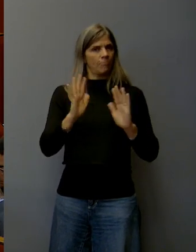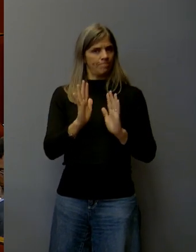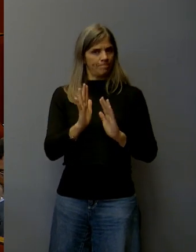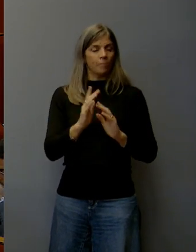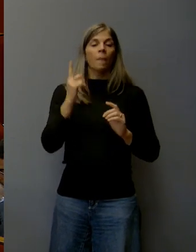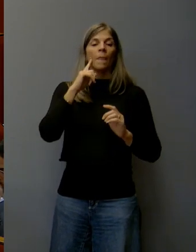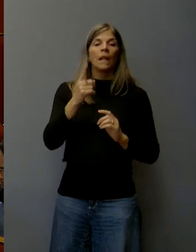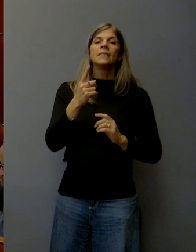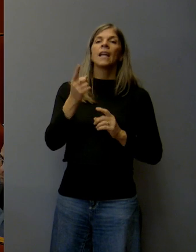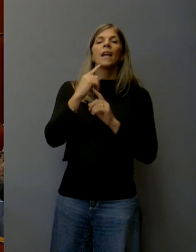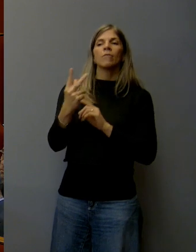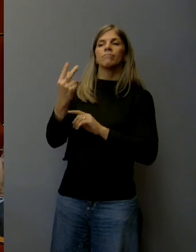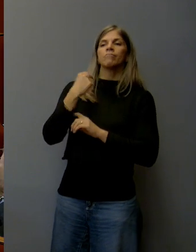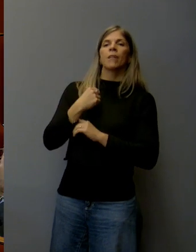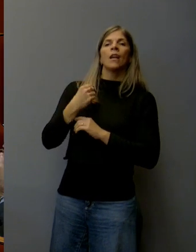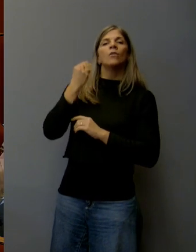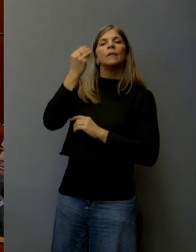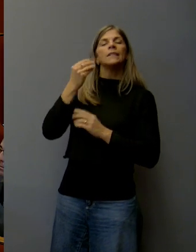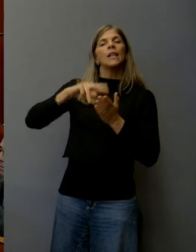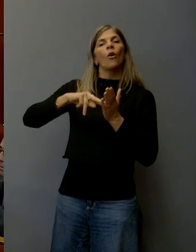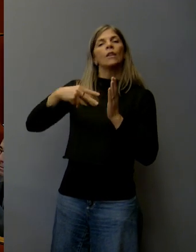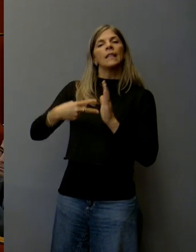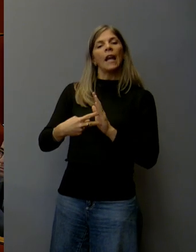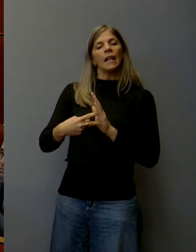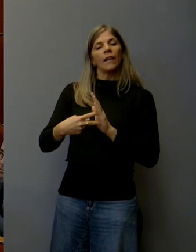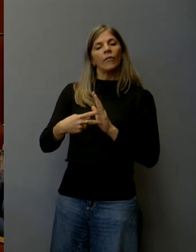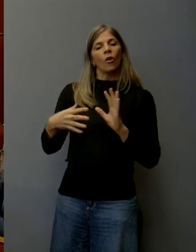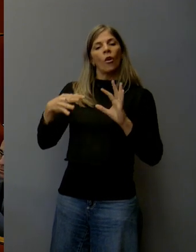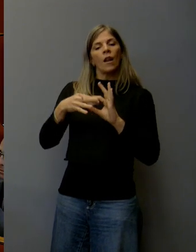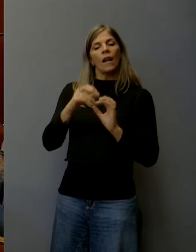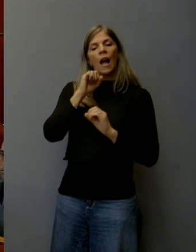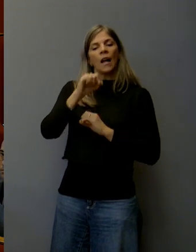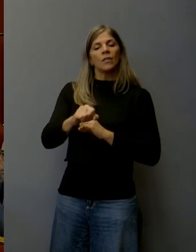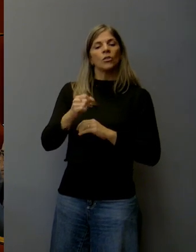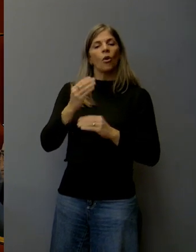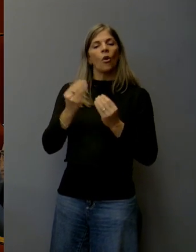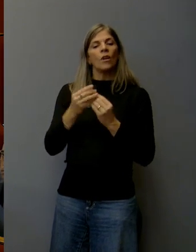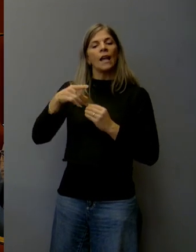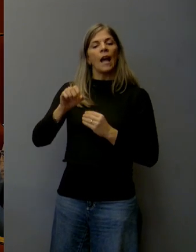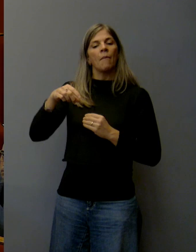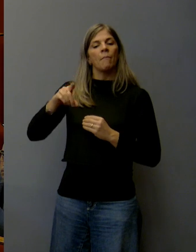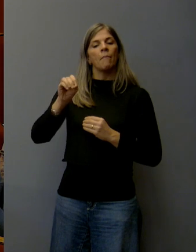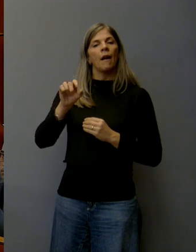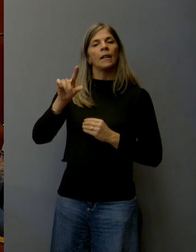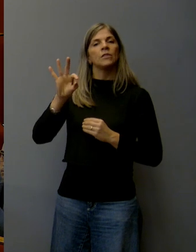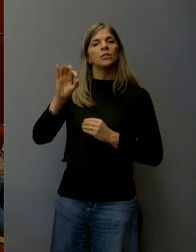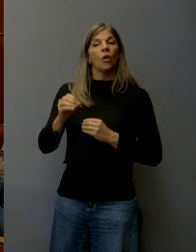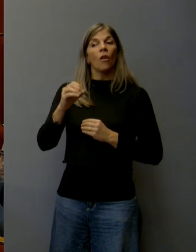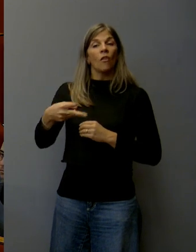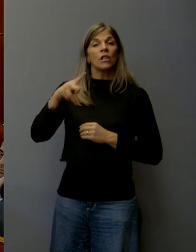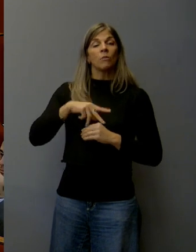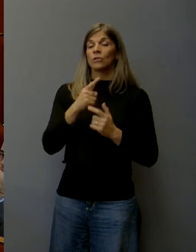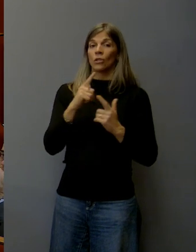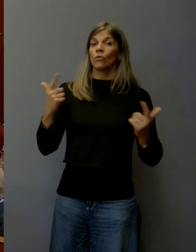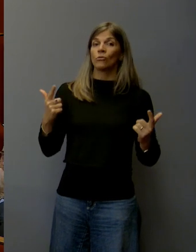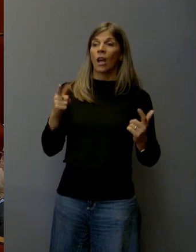tecnico dalla segreteria rispetto all'obiezione del collega Pandolfo fatta all'inizio di questa discussione non c'è stata c'è